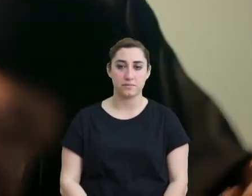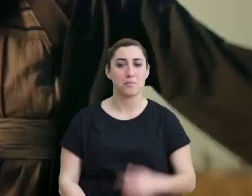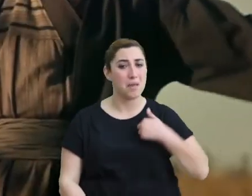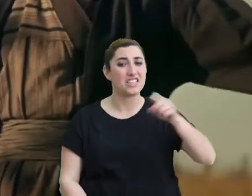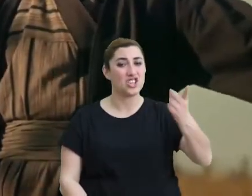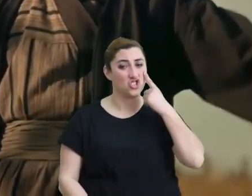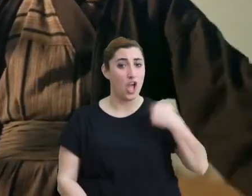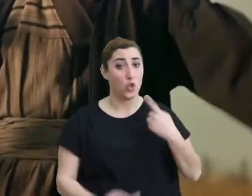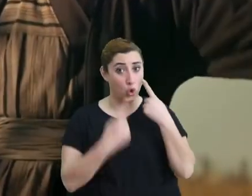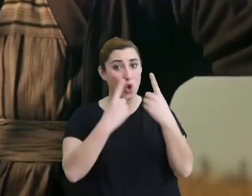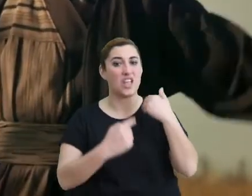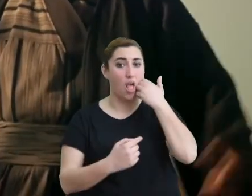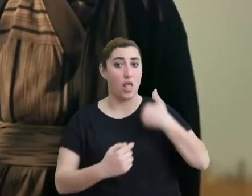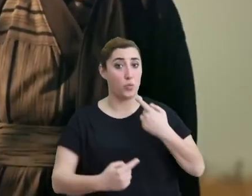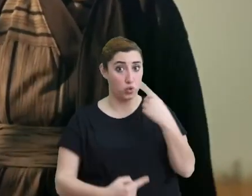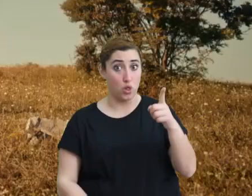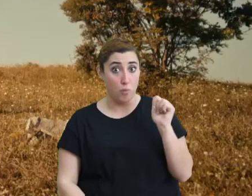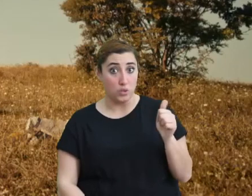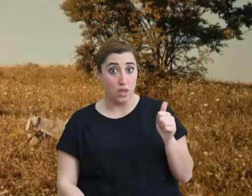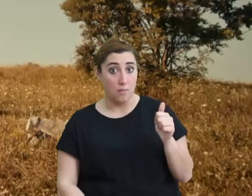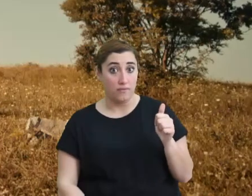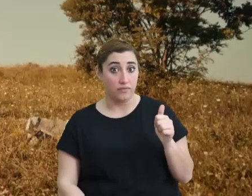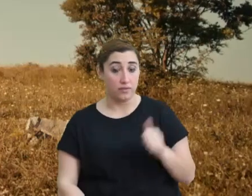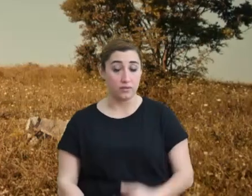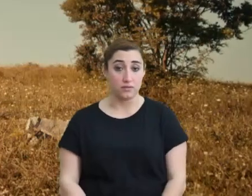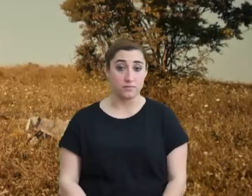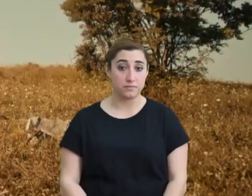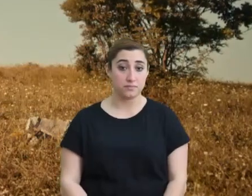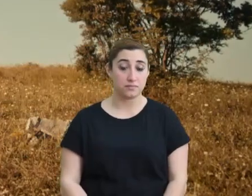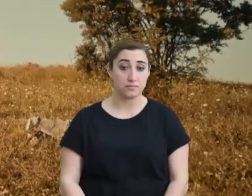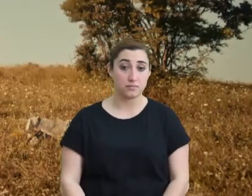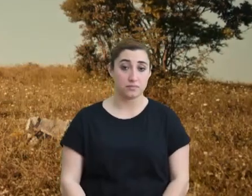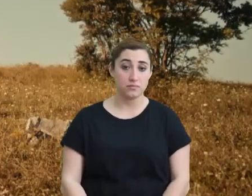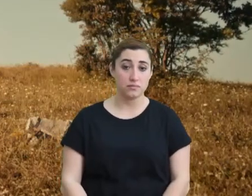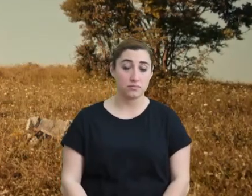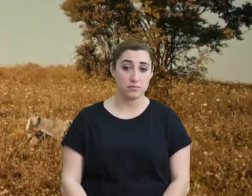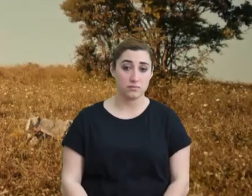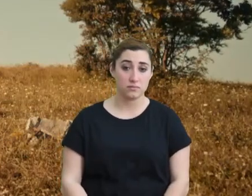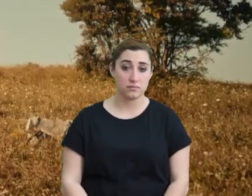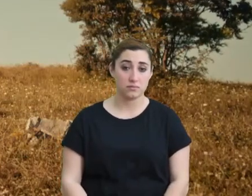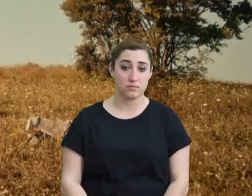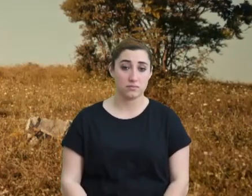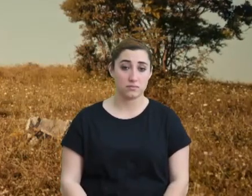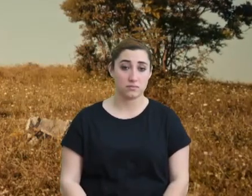Ben seni şahit göstererek yalan söylerim o vakit. Şeyh güğümdeki suyu yanına alıp taşların üstüne çöktü.